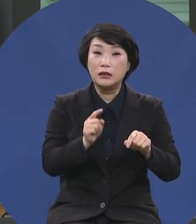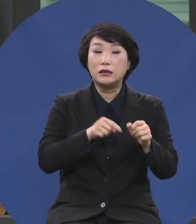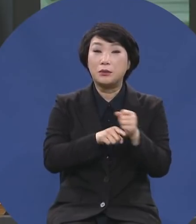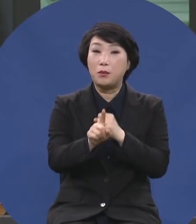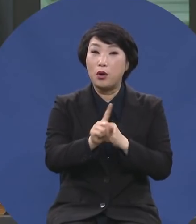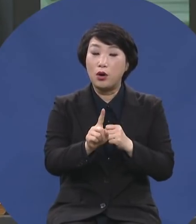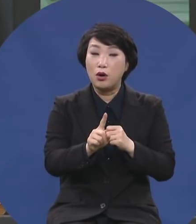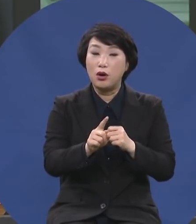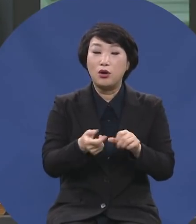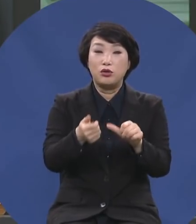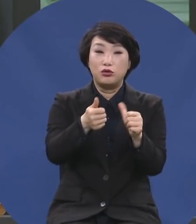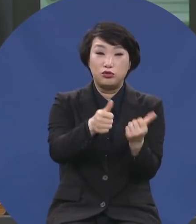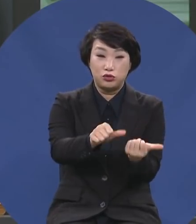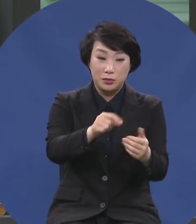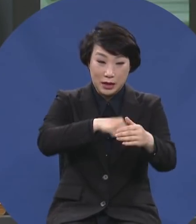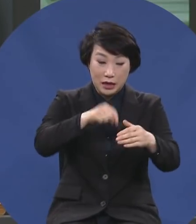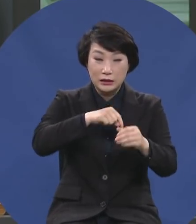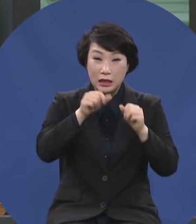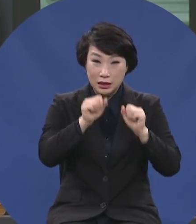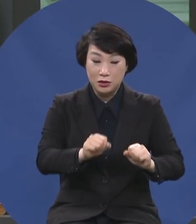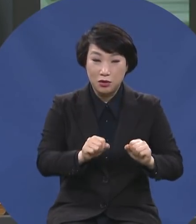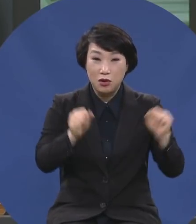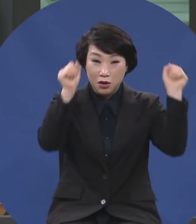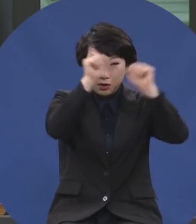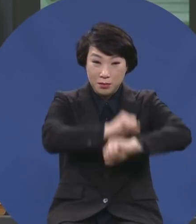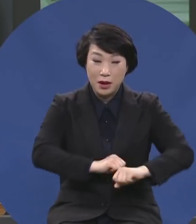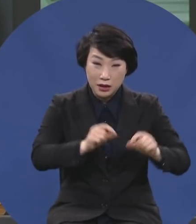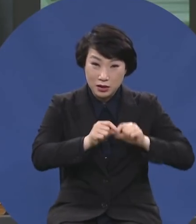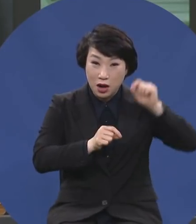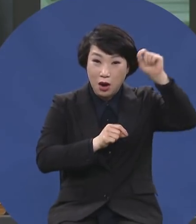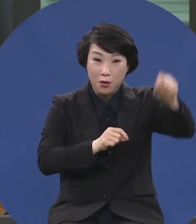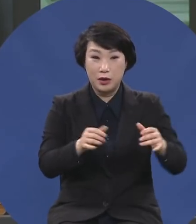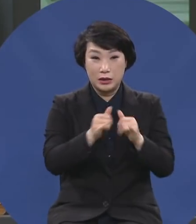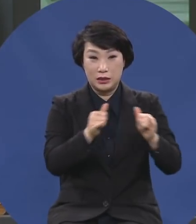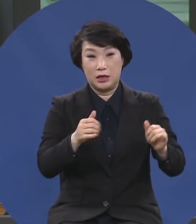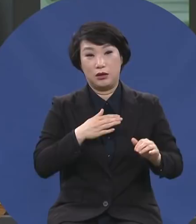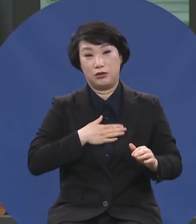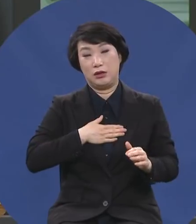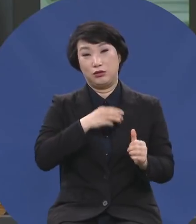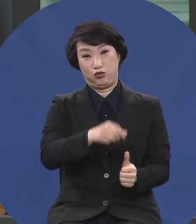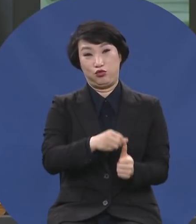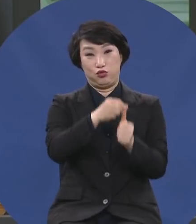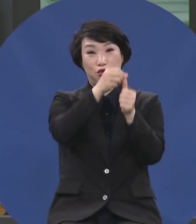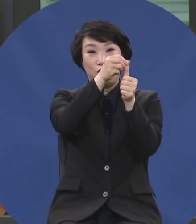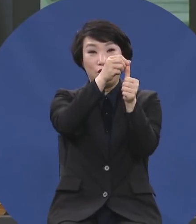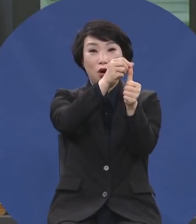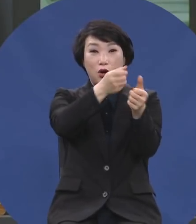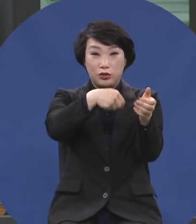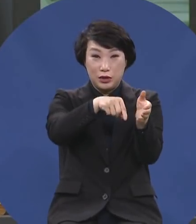아래서 영원히 멸망할 인류를 구원하기 위해서